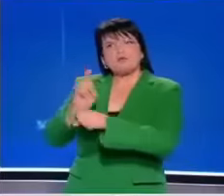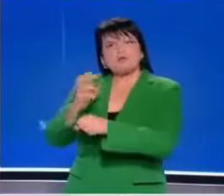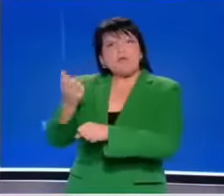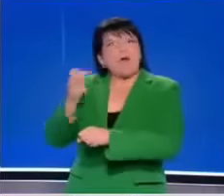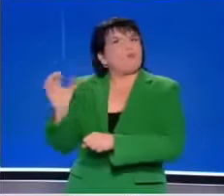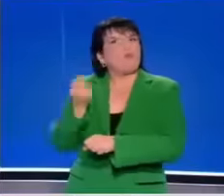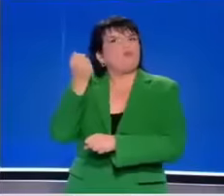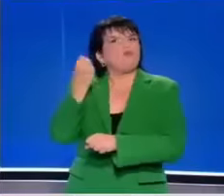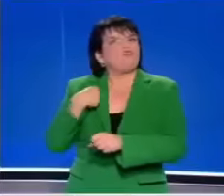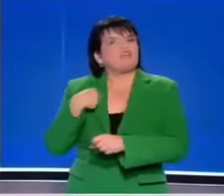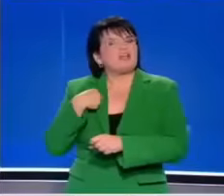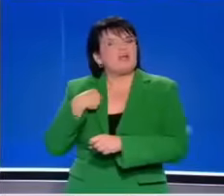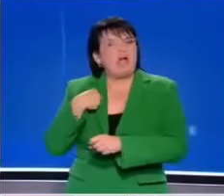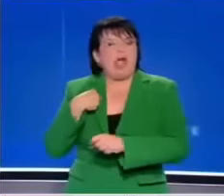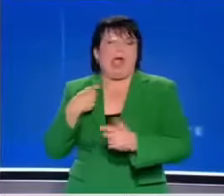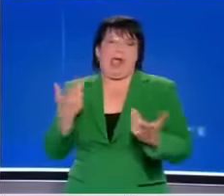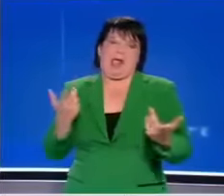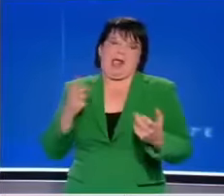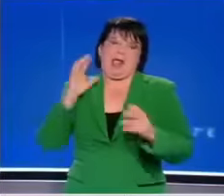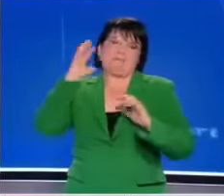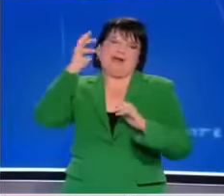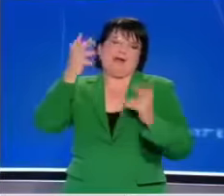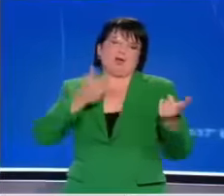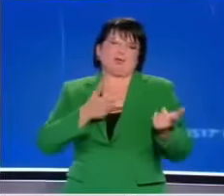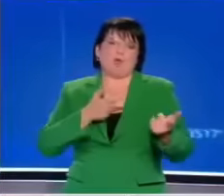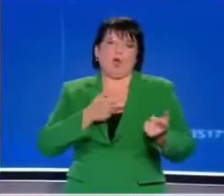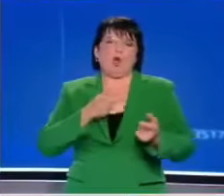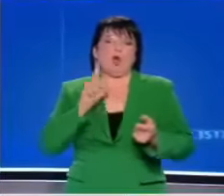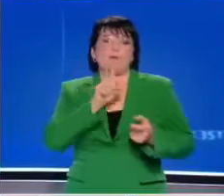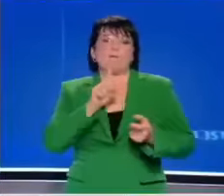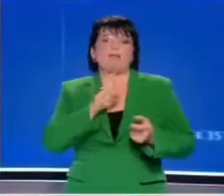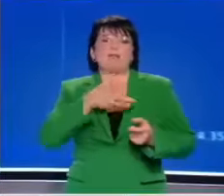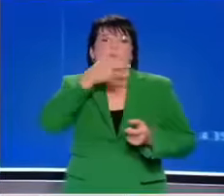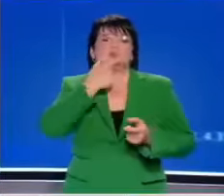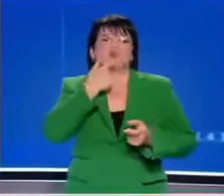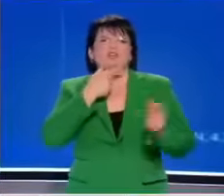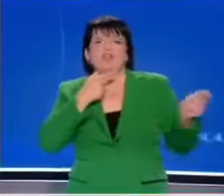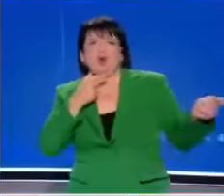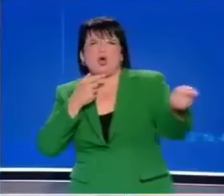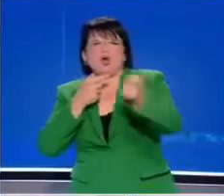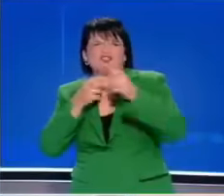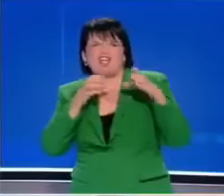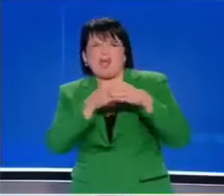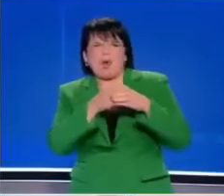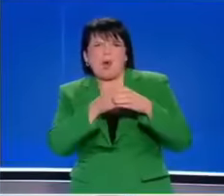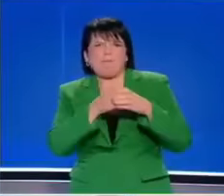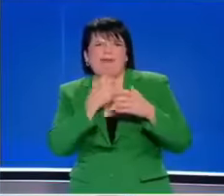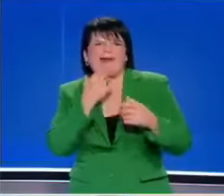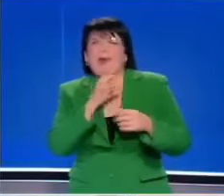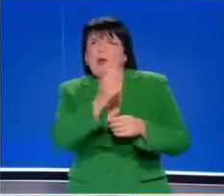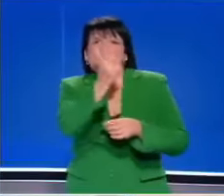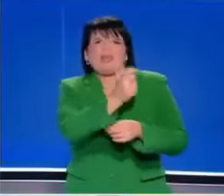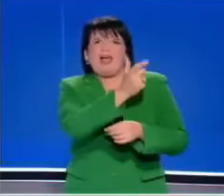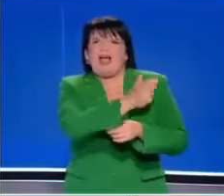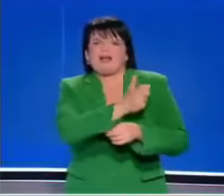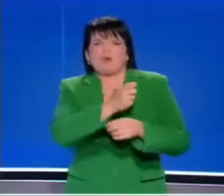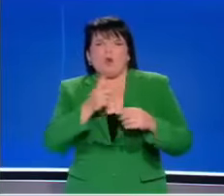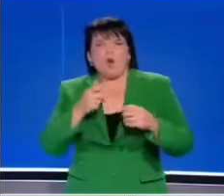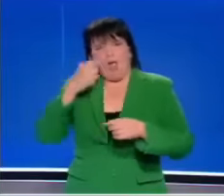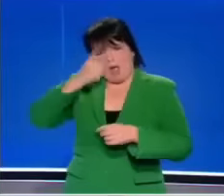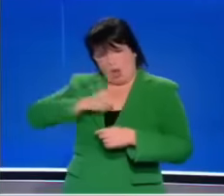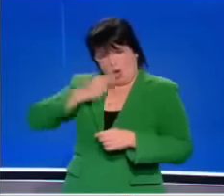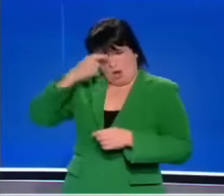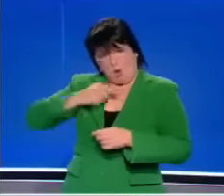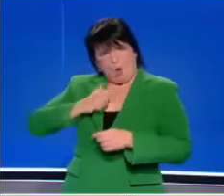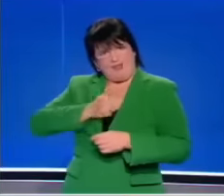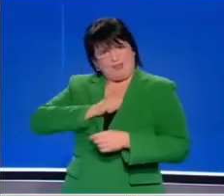ο κύριος μητσοτάκης με τα σρα κάτι ακίνητα γιατί δεν δανείζεις στο κόμματο που έχει τόσα χρέη εσείς δηλαδή τώρα σε λί δή για ποιο λόγο να απολογείται ένας